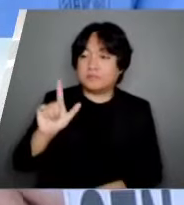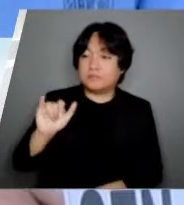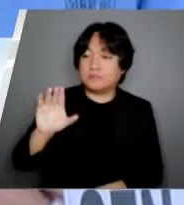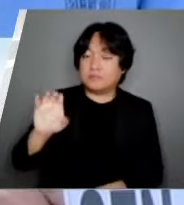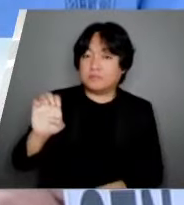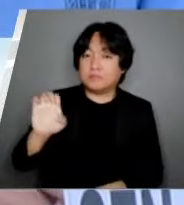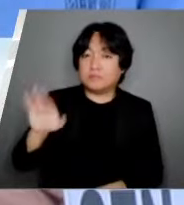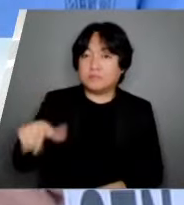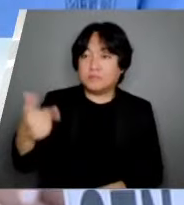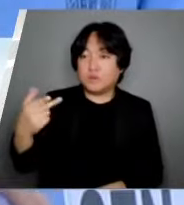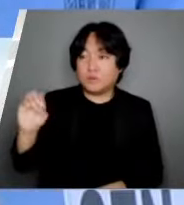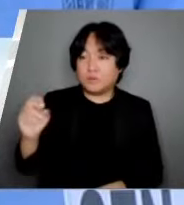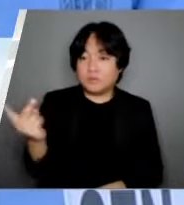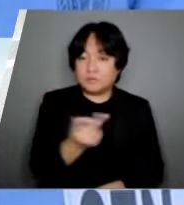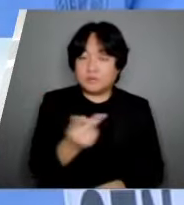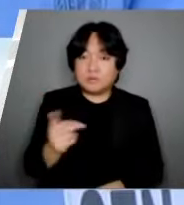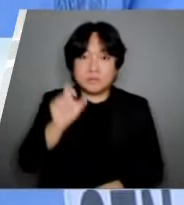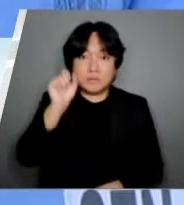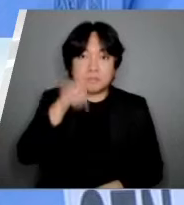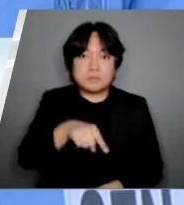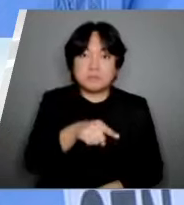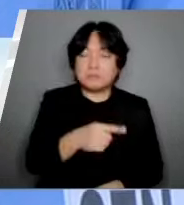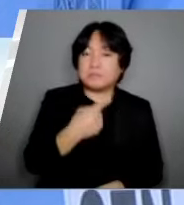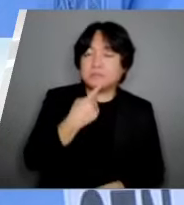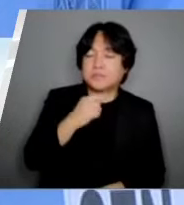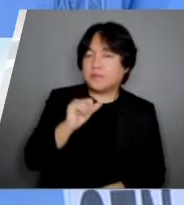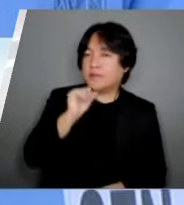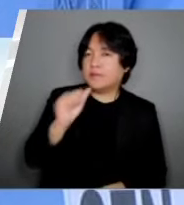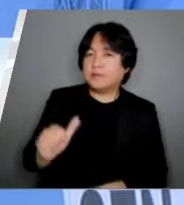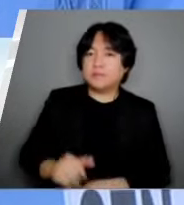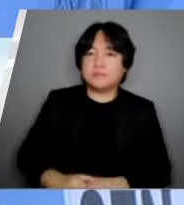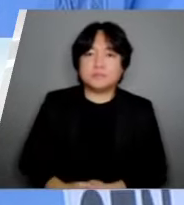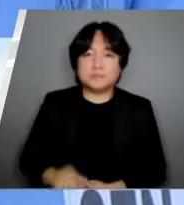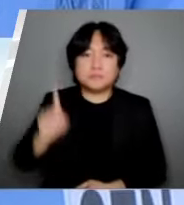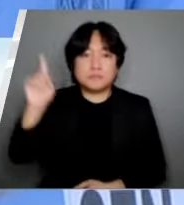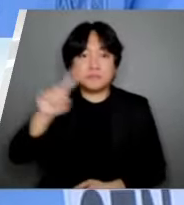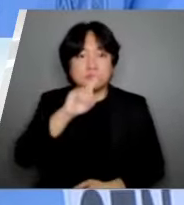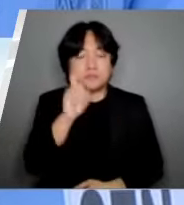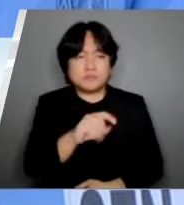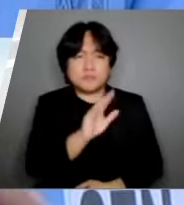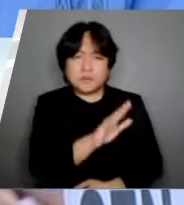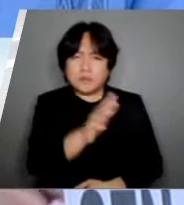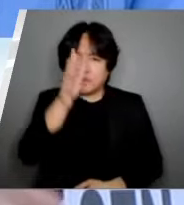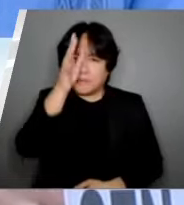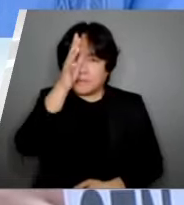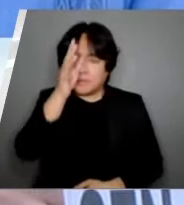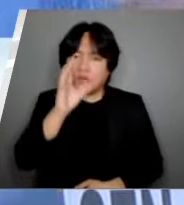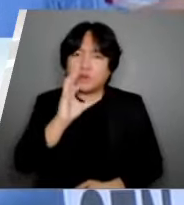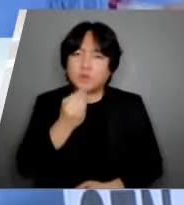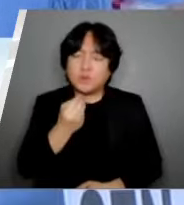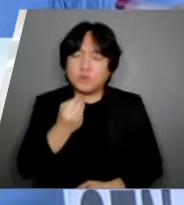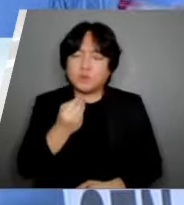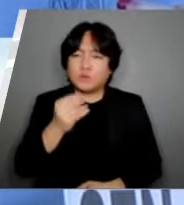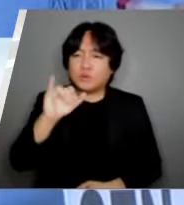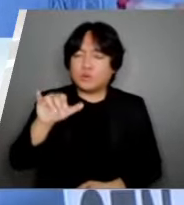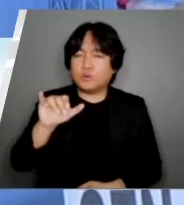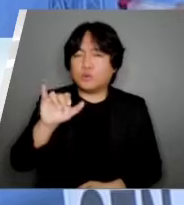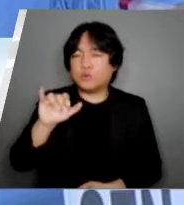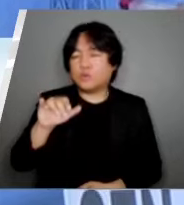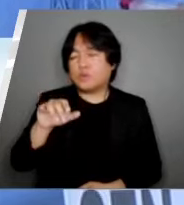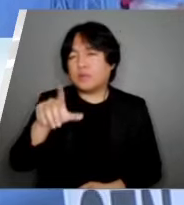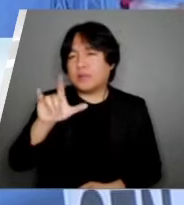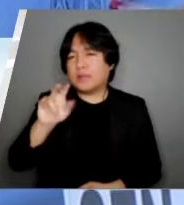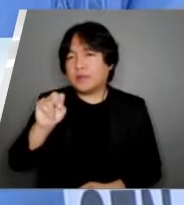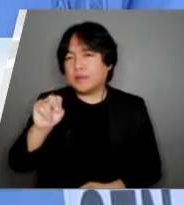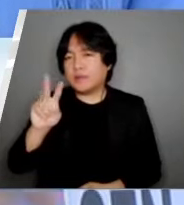Jiangjong, hindi niyo biological father. Hindi po yung tunay nanay. Hindi mo tunay, hindi mo tunay na tatay yun. Si Lin Wenyi, hindi mo rin tunay